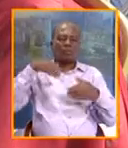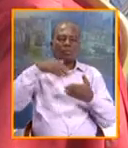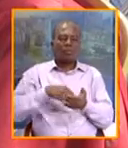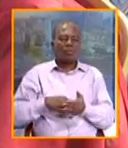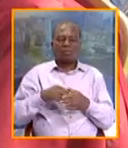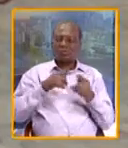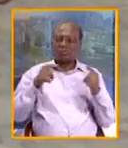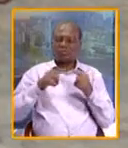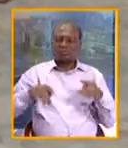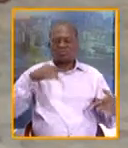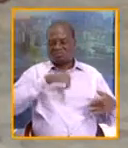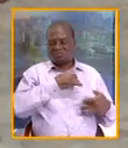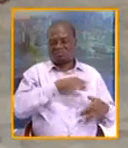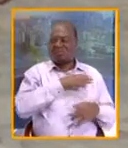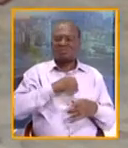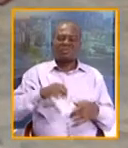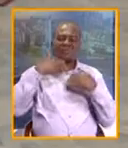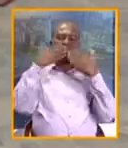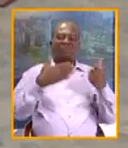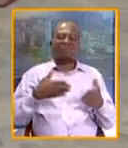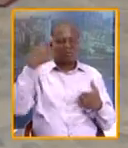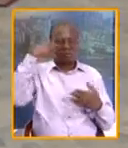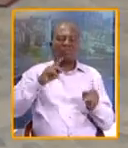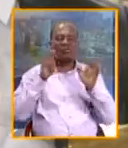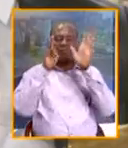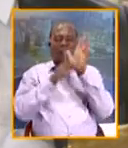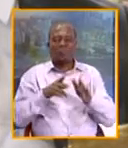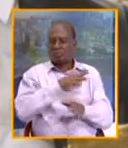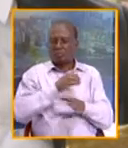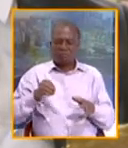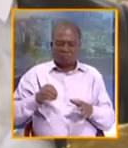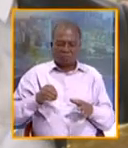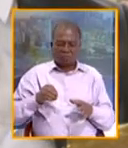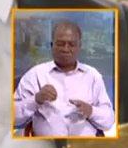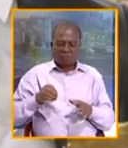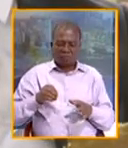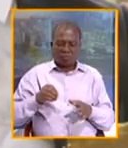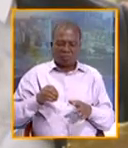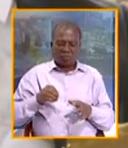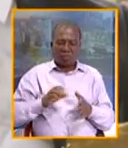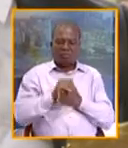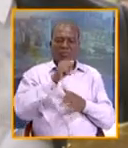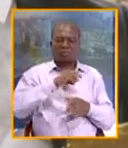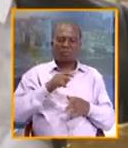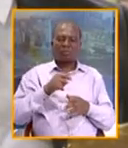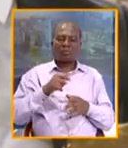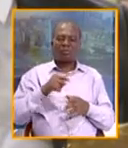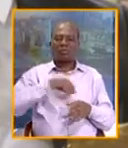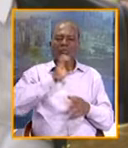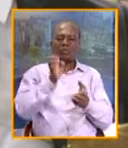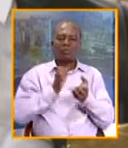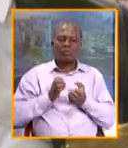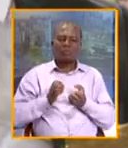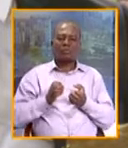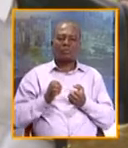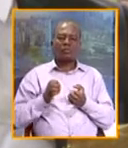éprouvée a remercié ses hôtes pour leur présence et la confiance placée en lui je voudrais donc un bon tour